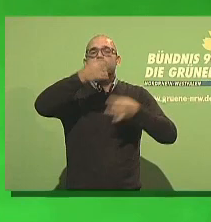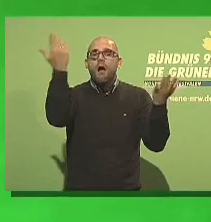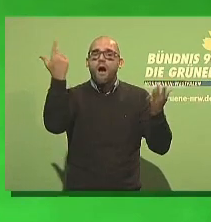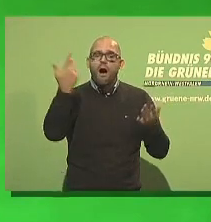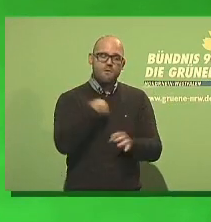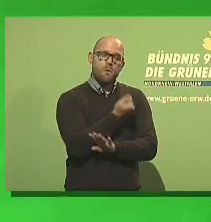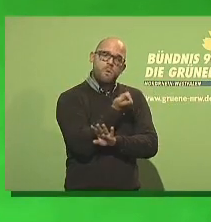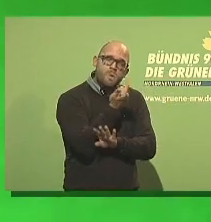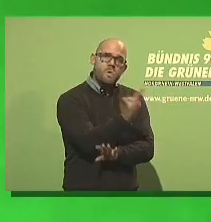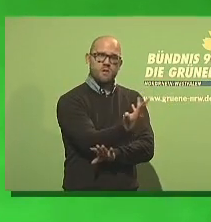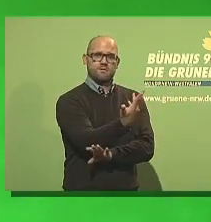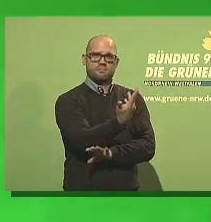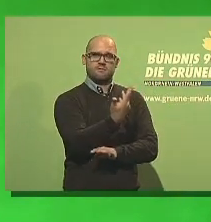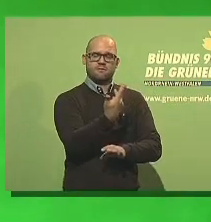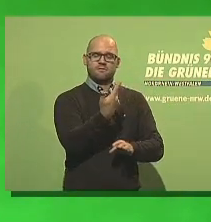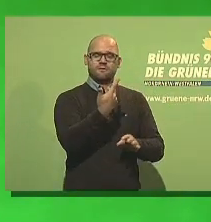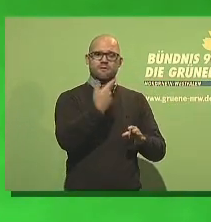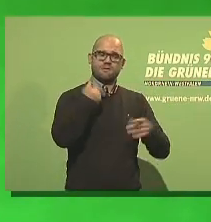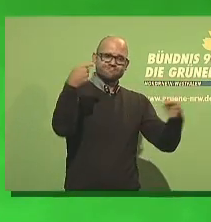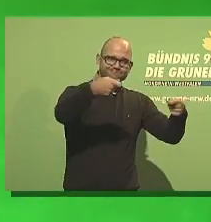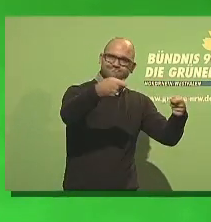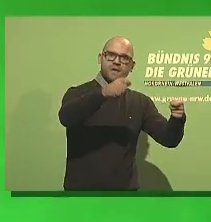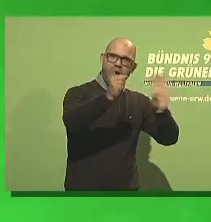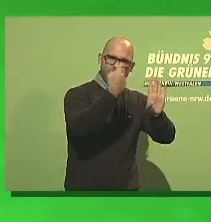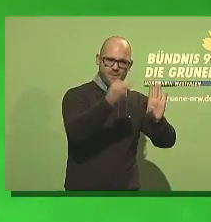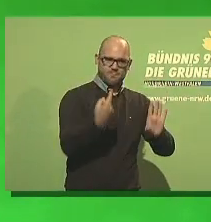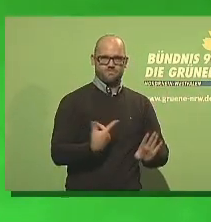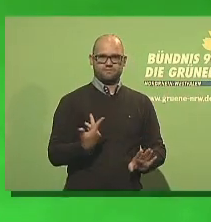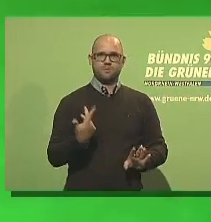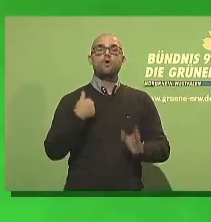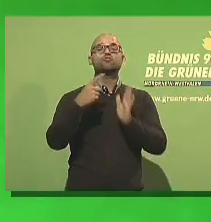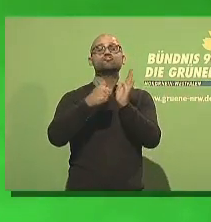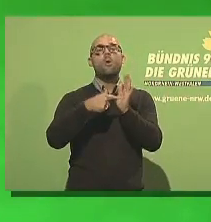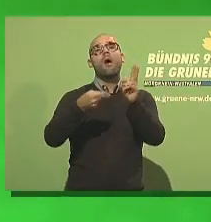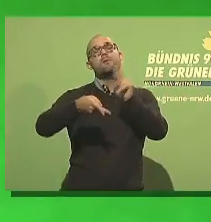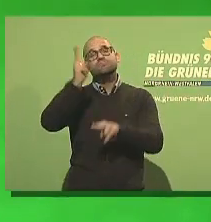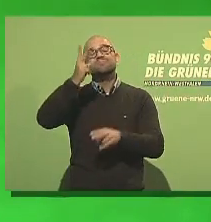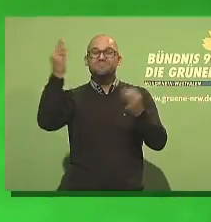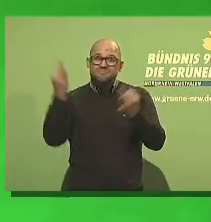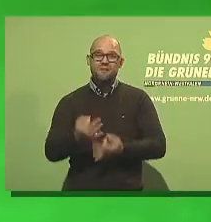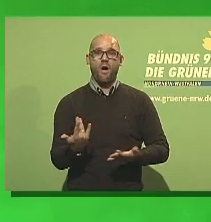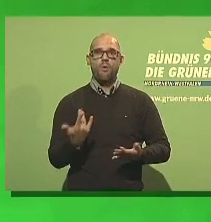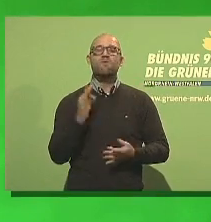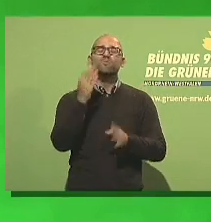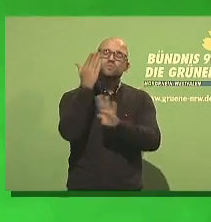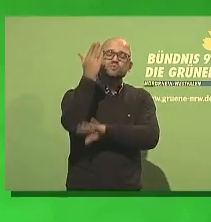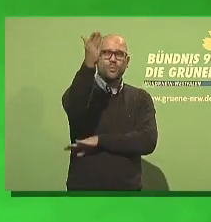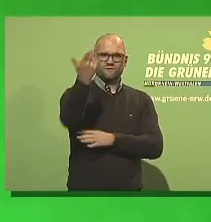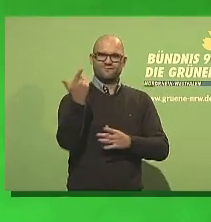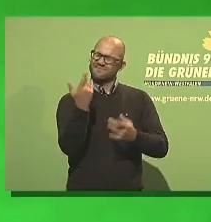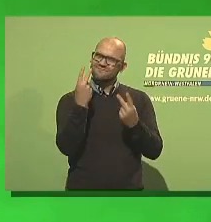wir Steuererhöhungen brauchen, um wichtige Zukunftsinvestitionen überhaupt finanzieren zu können.